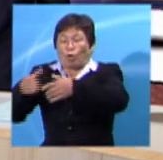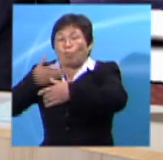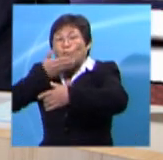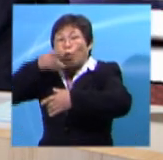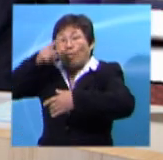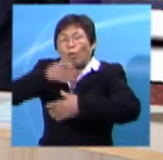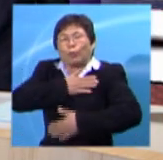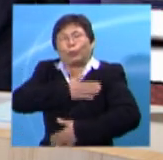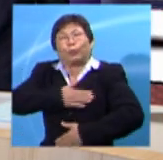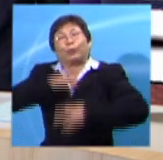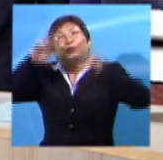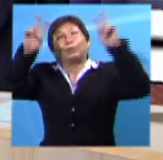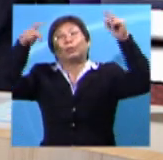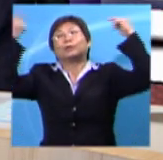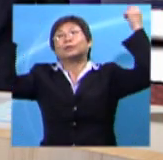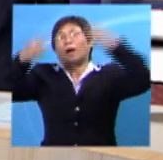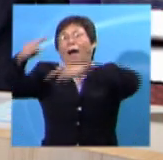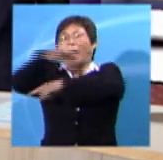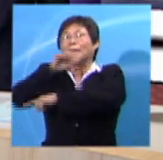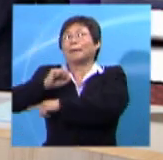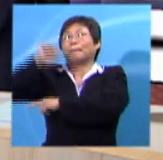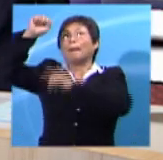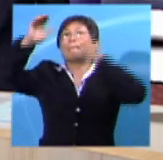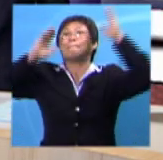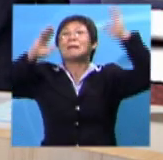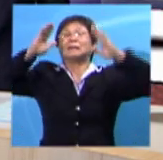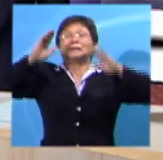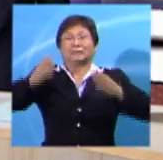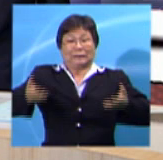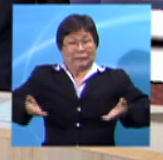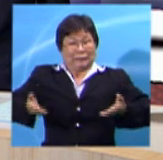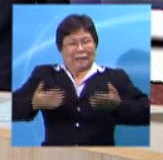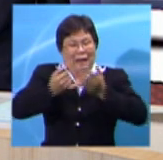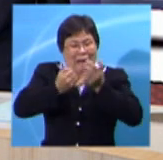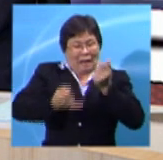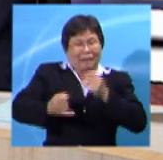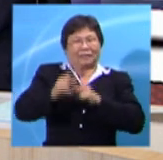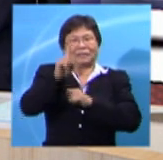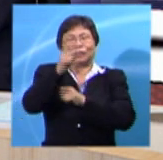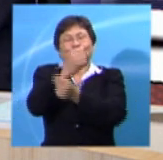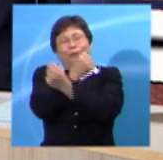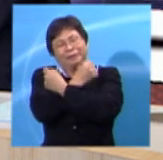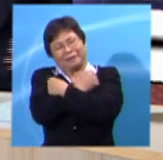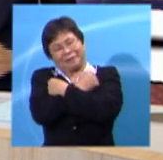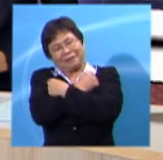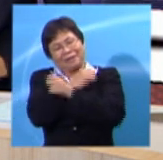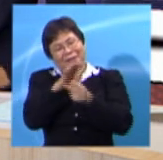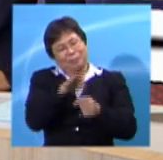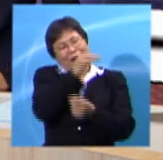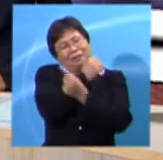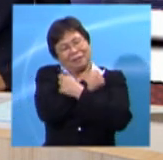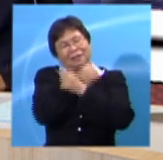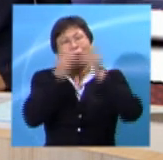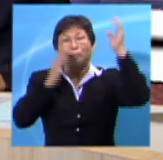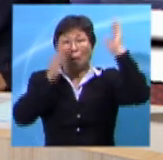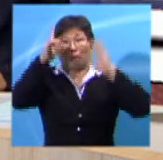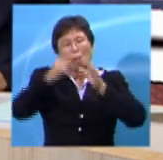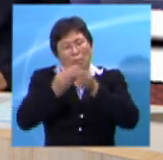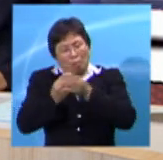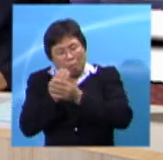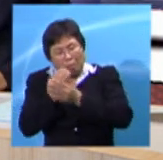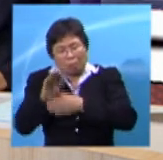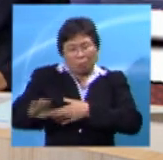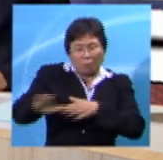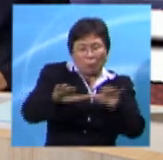menghayati tema sambutan hari kemerdekaan Malaysia di sini lahirnya sebuah cinta malah semangat cintakan negara harus disemai di